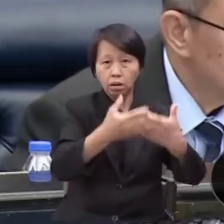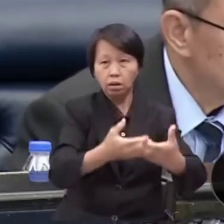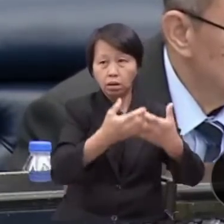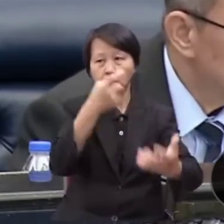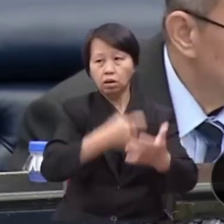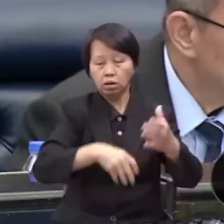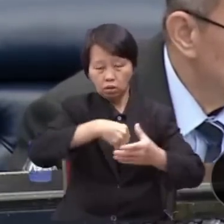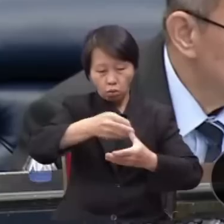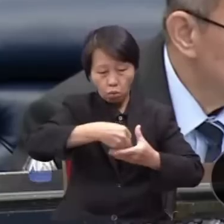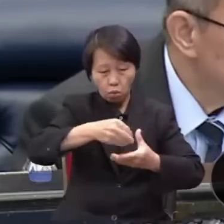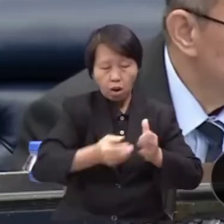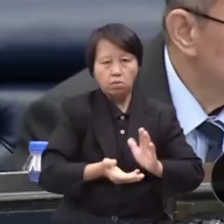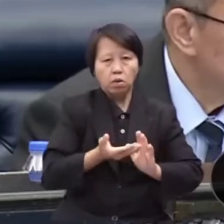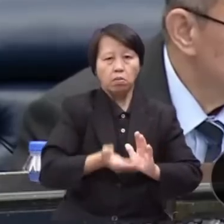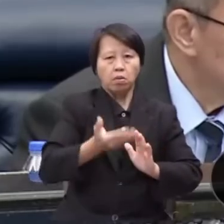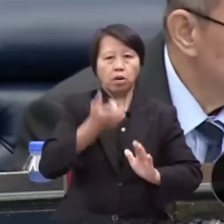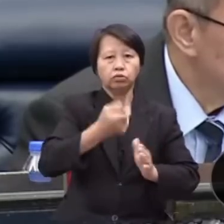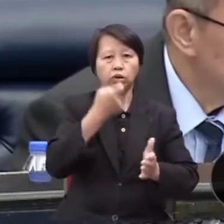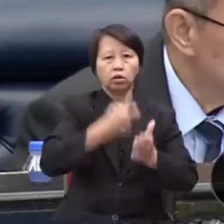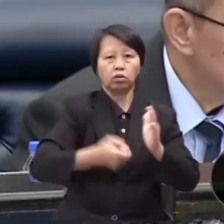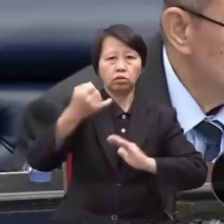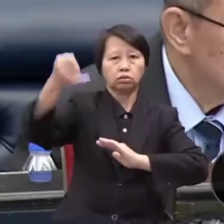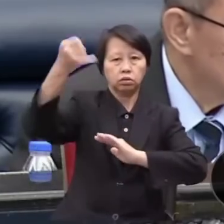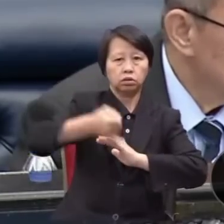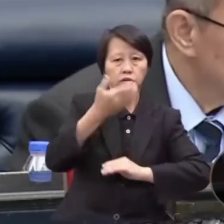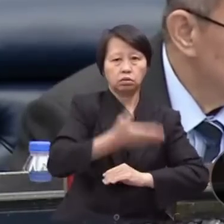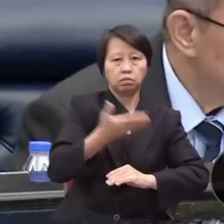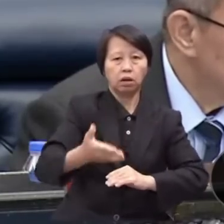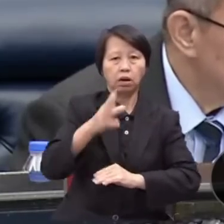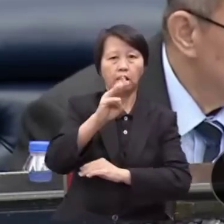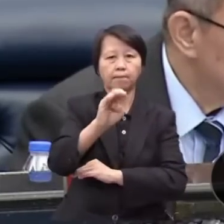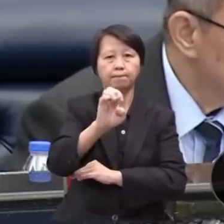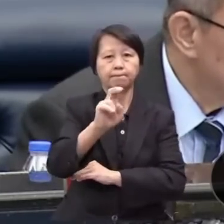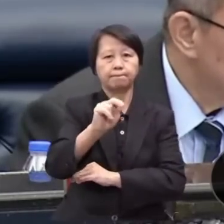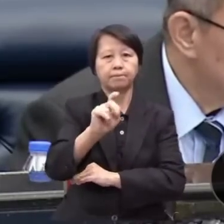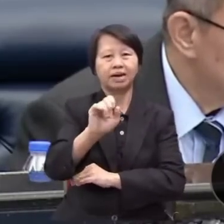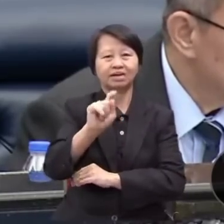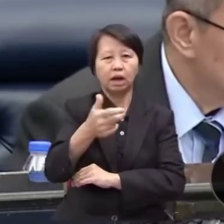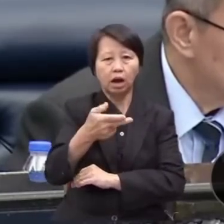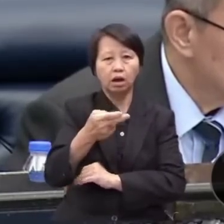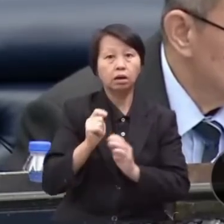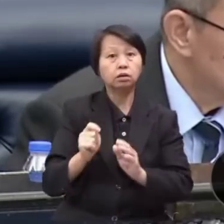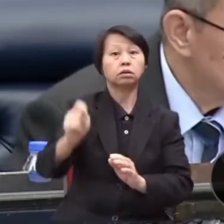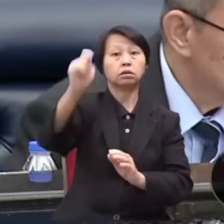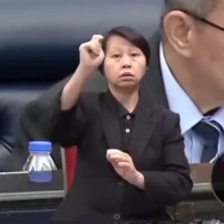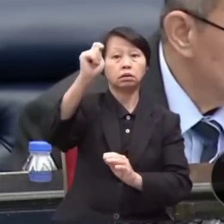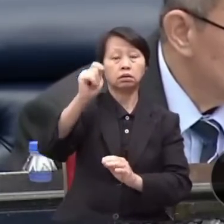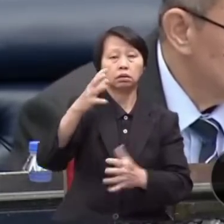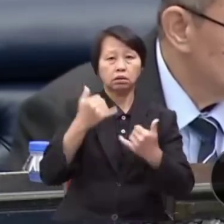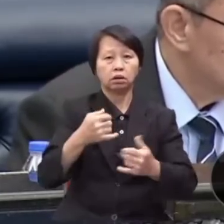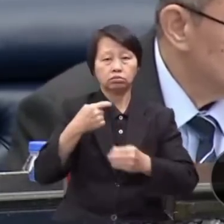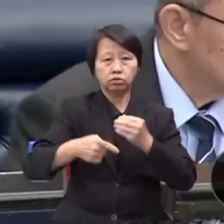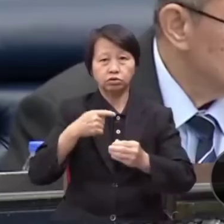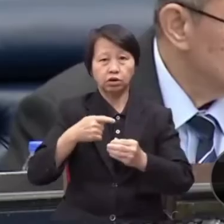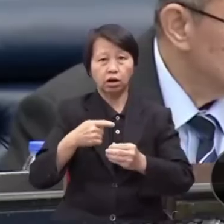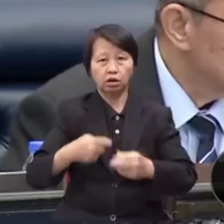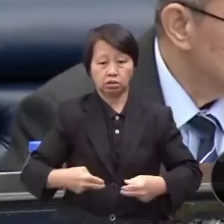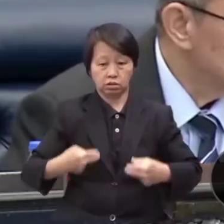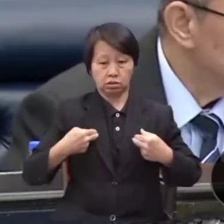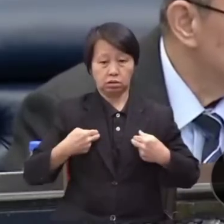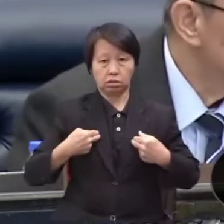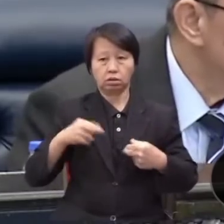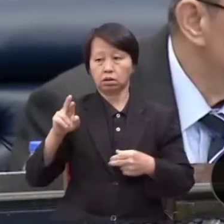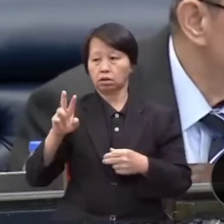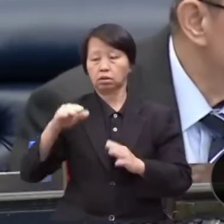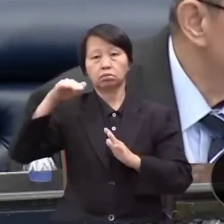kos pengeluaran akan meningkat kerana kos import bahan mentah yang lebih tinggi. Dalam konteks kos sara hidup pula, kejatuhan